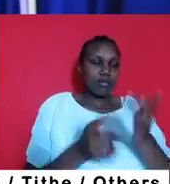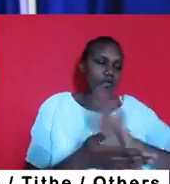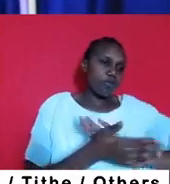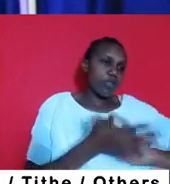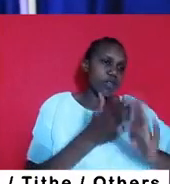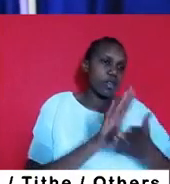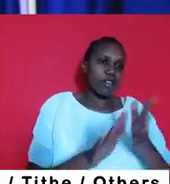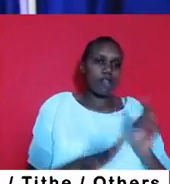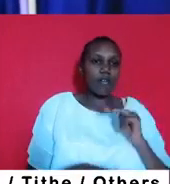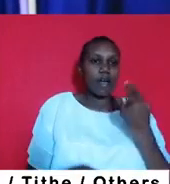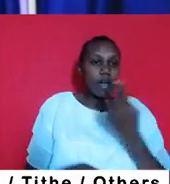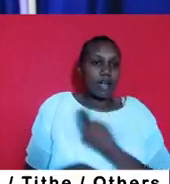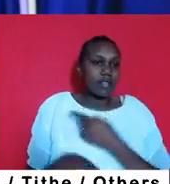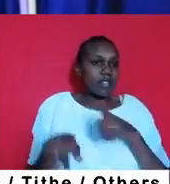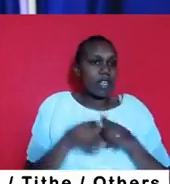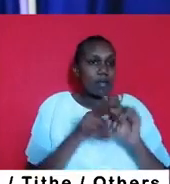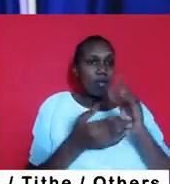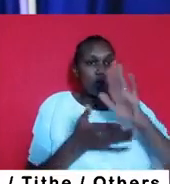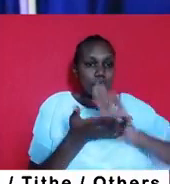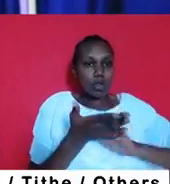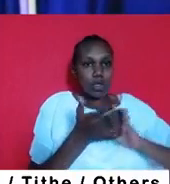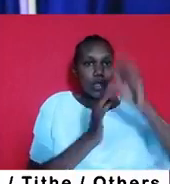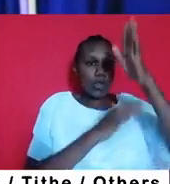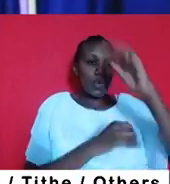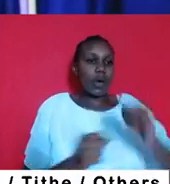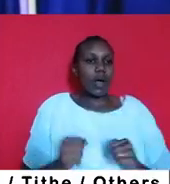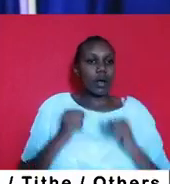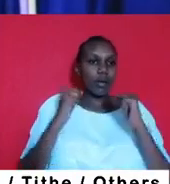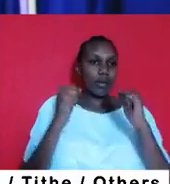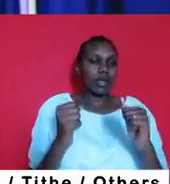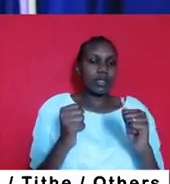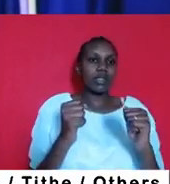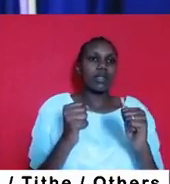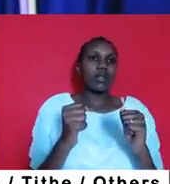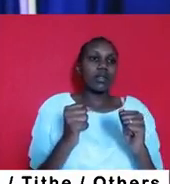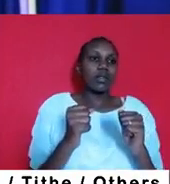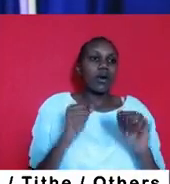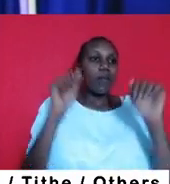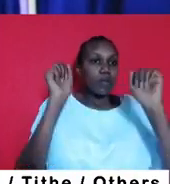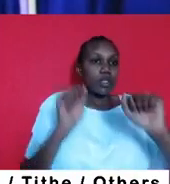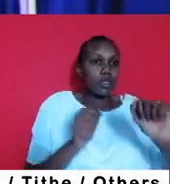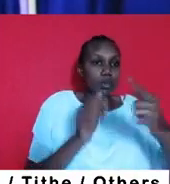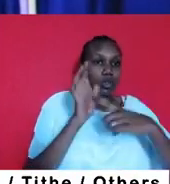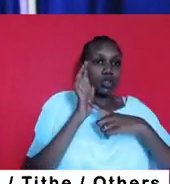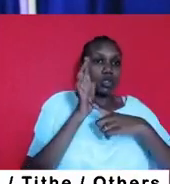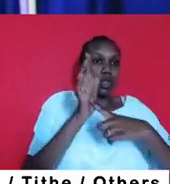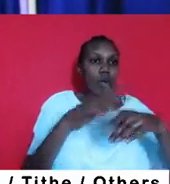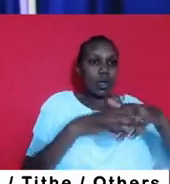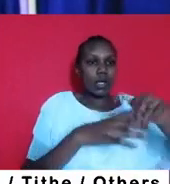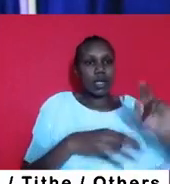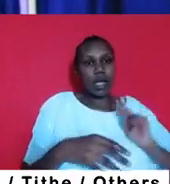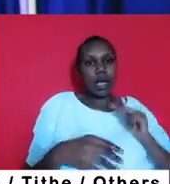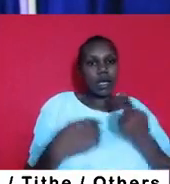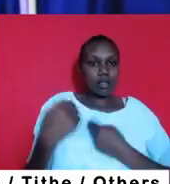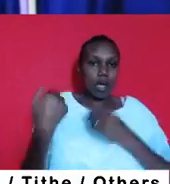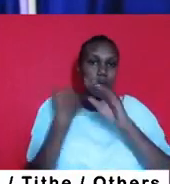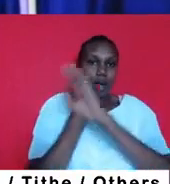utusamehe. Na utukufu wako mkuu ukaweza kudhihirisha katika nchi